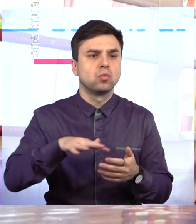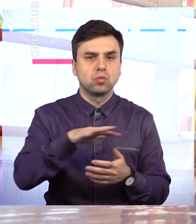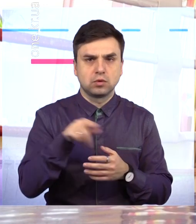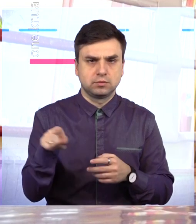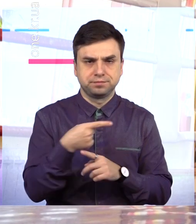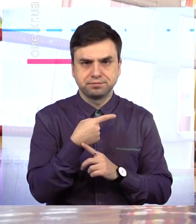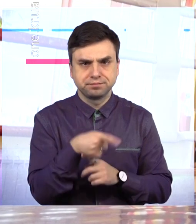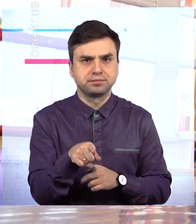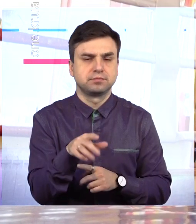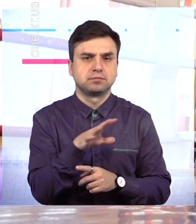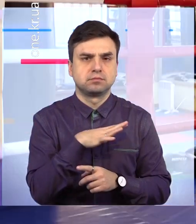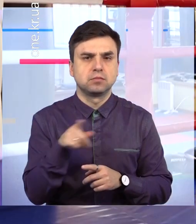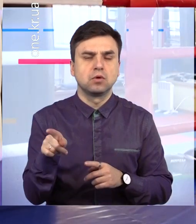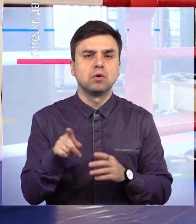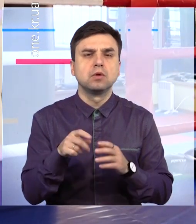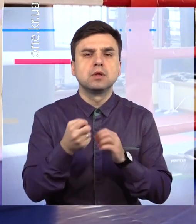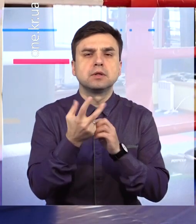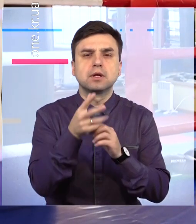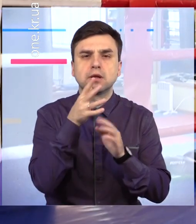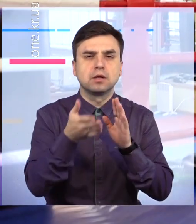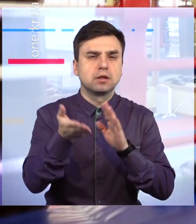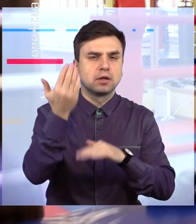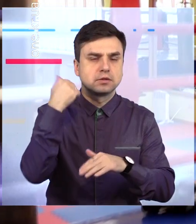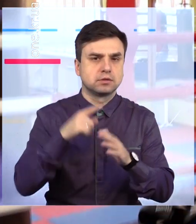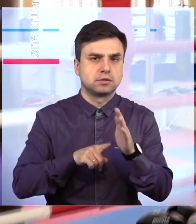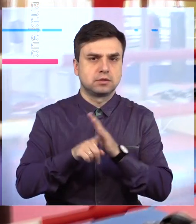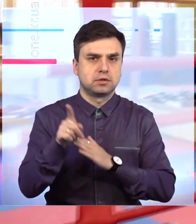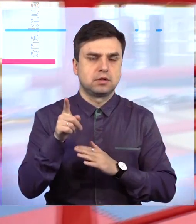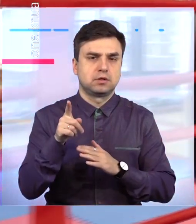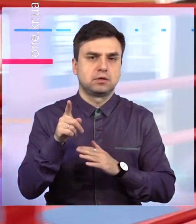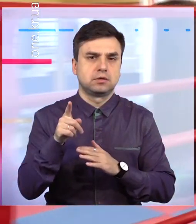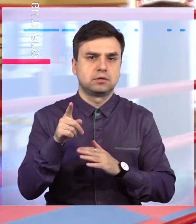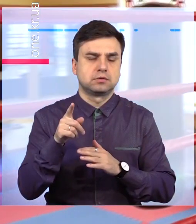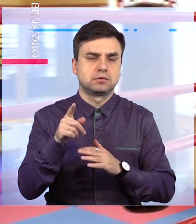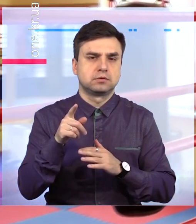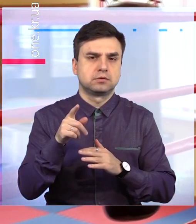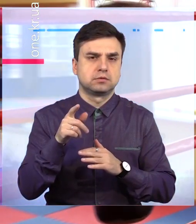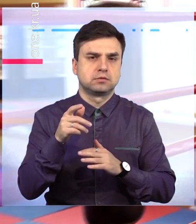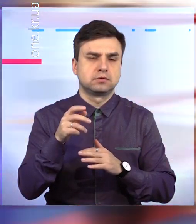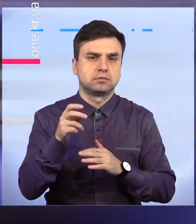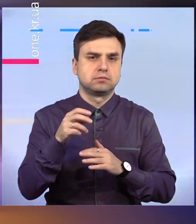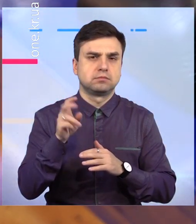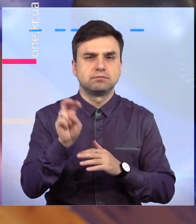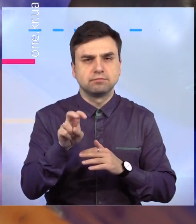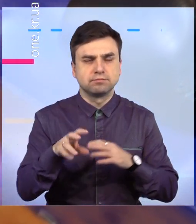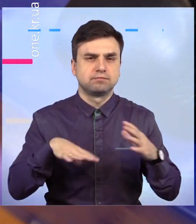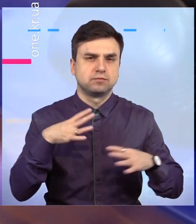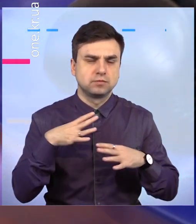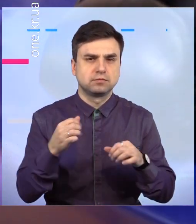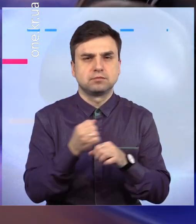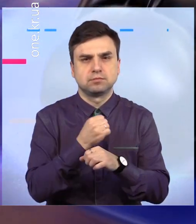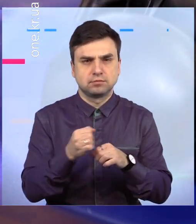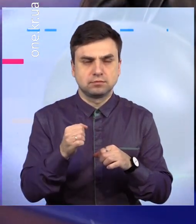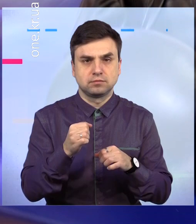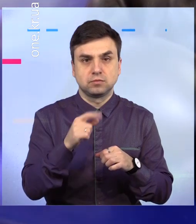спортсмена розпочалася 13 років тому. Минулого року криворіжець взяв участь у чемпіонаті світу, де посів третє місце. Так і потрапив до